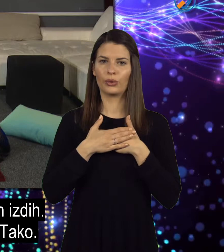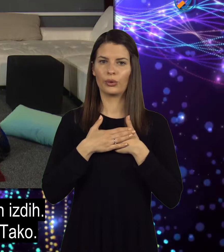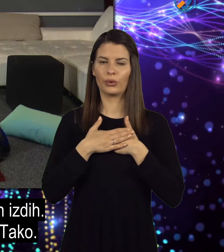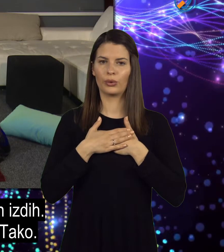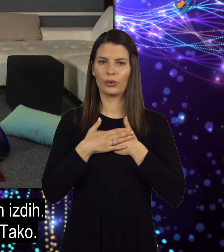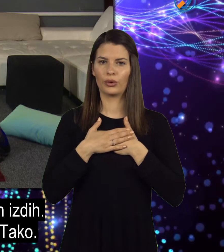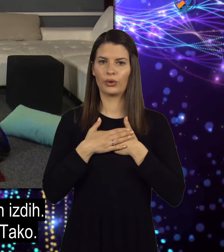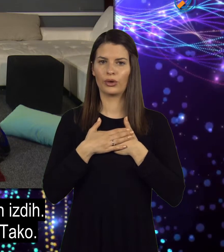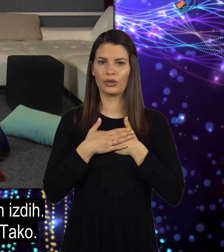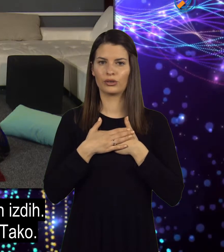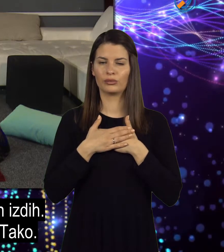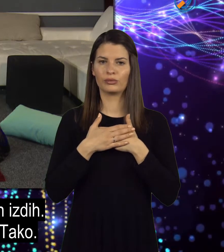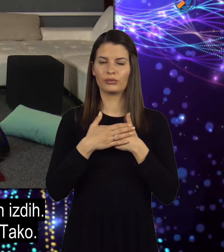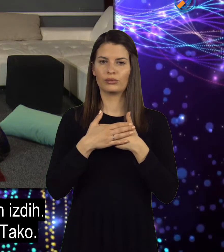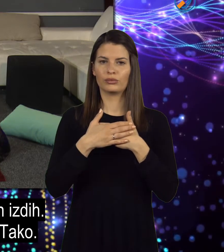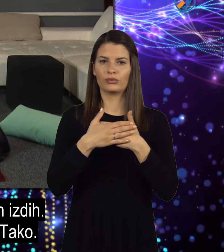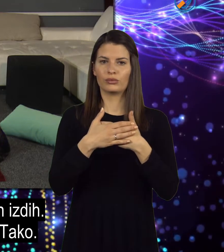In izdih.